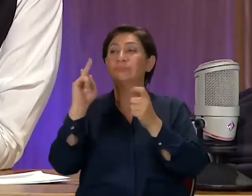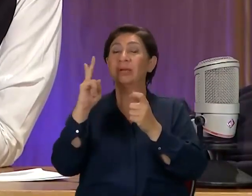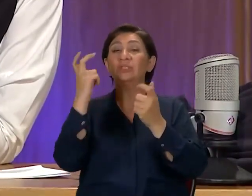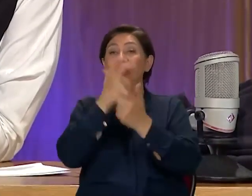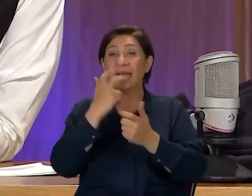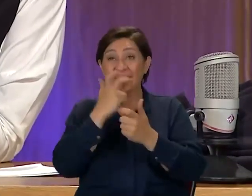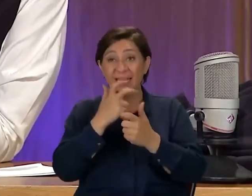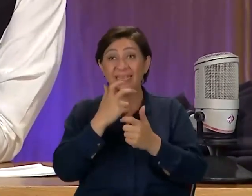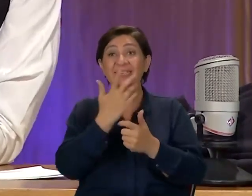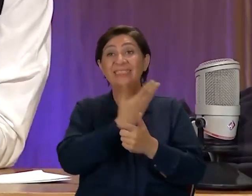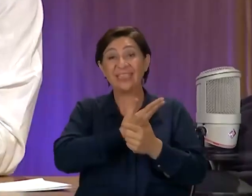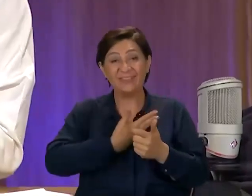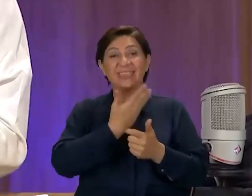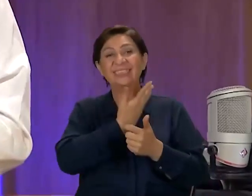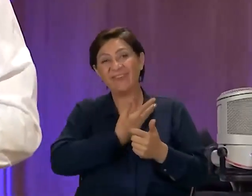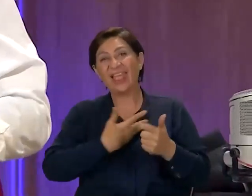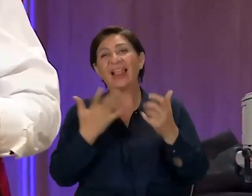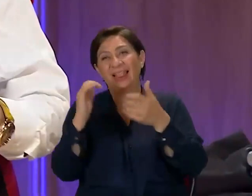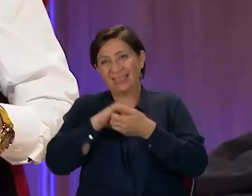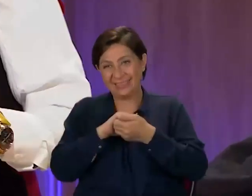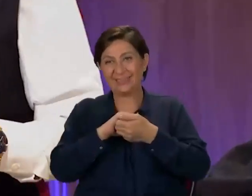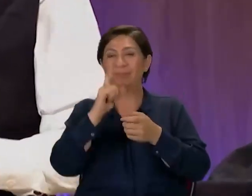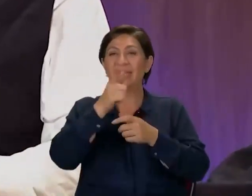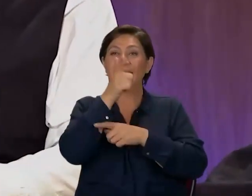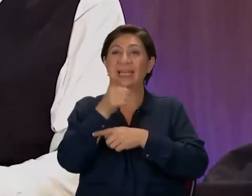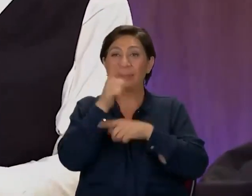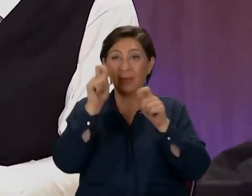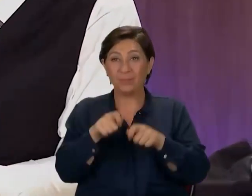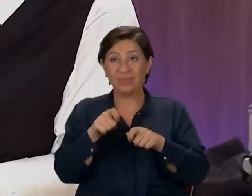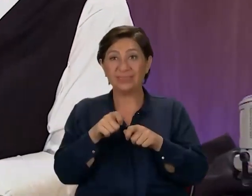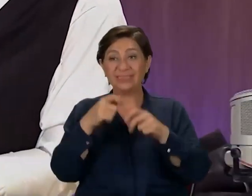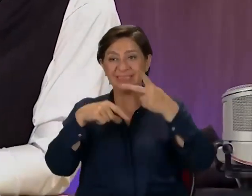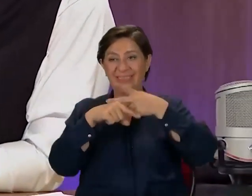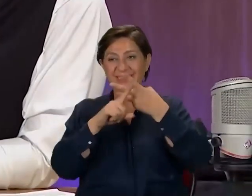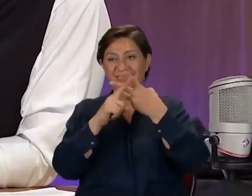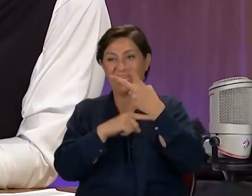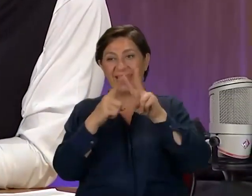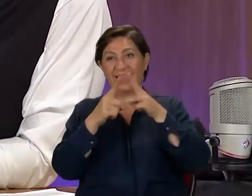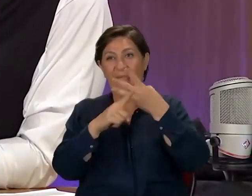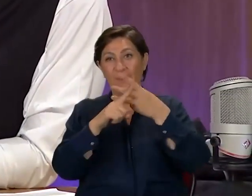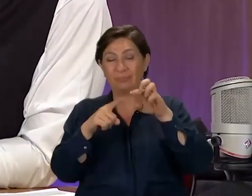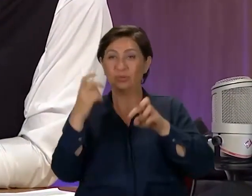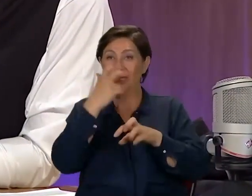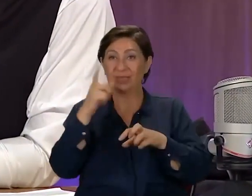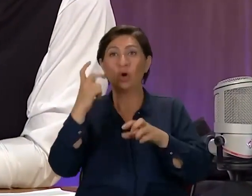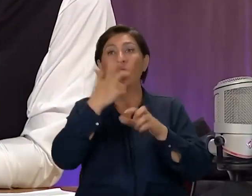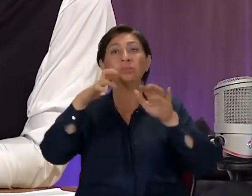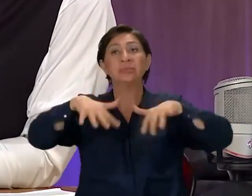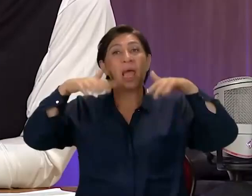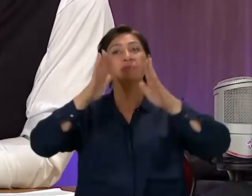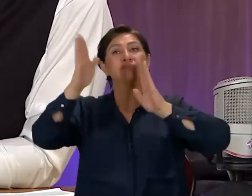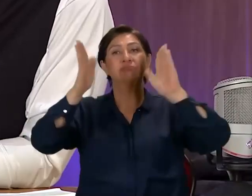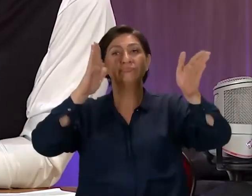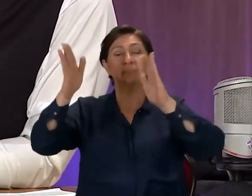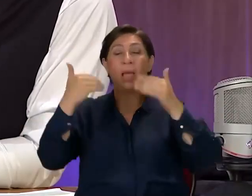hatta Sevdik Sevdalandık diye bir klip yaptınız. Evet. Yani Zeynep'in şarkısına. Zeynep'in şarkısı. Hatta konserler yaptınız